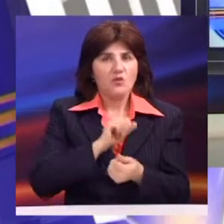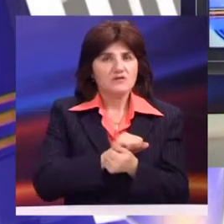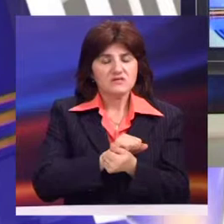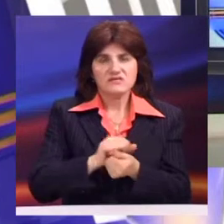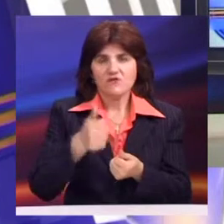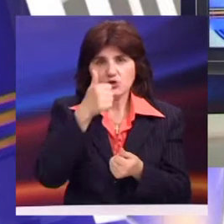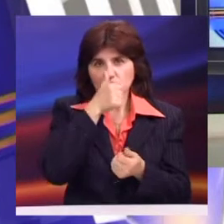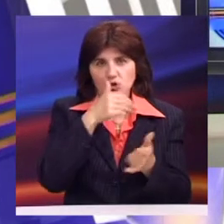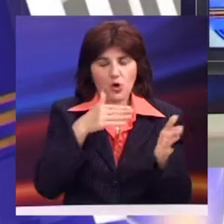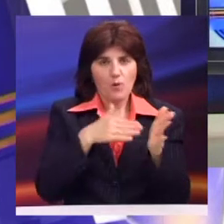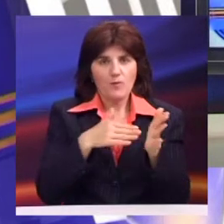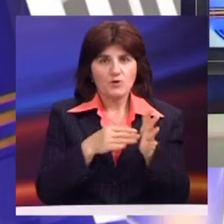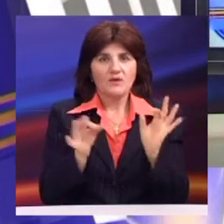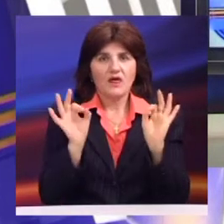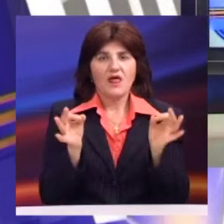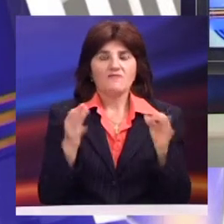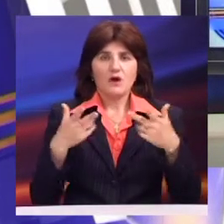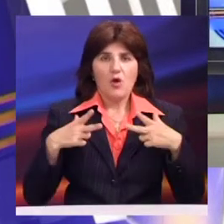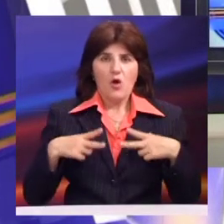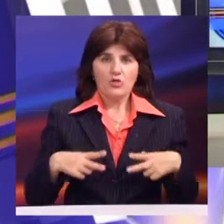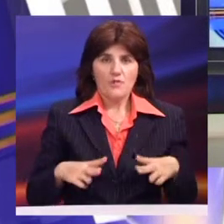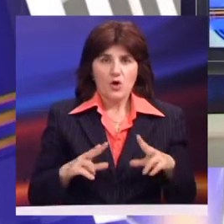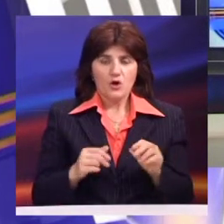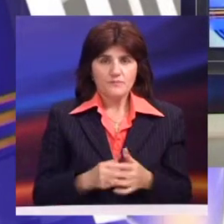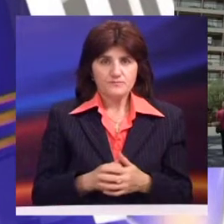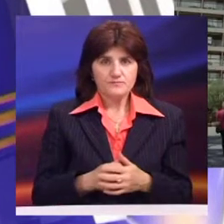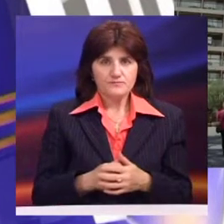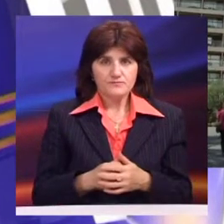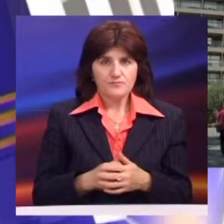koji nude sve što je potrebno za kvalitetan odmor.